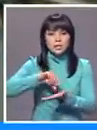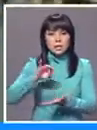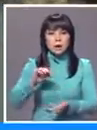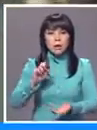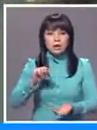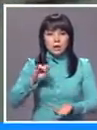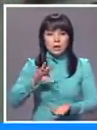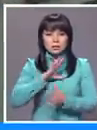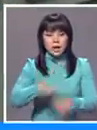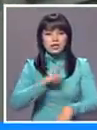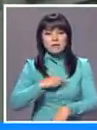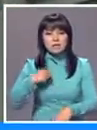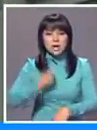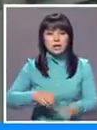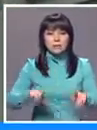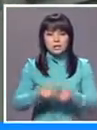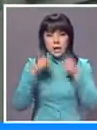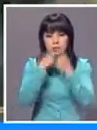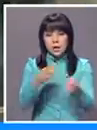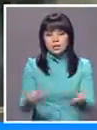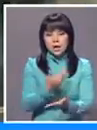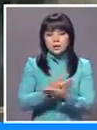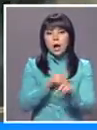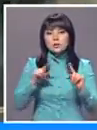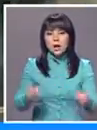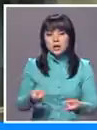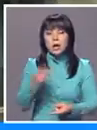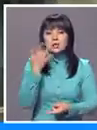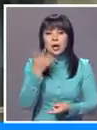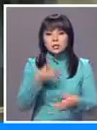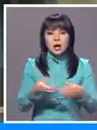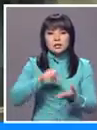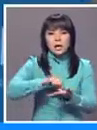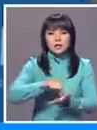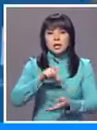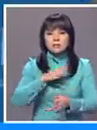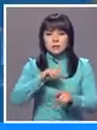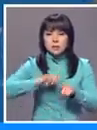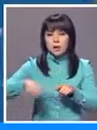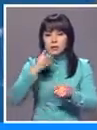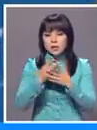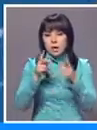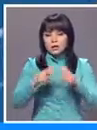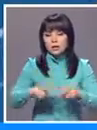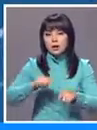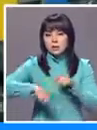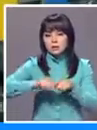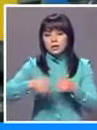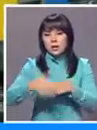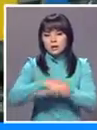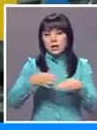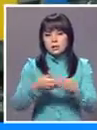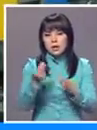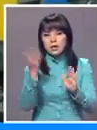жоқ. Швейцарияның әділет кеңсесінің хабарлауынша ұсталғандардың барлығы Құрама Штаттарға экстрадицияланады. Өйткені Вашингтон бұл